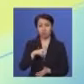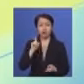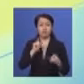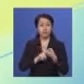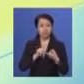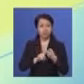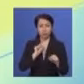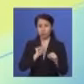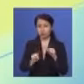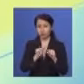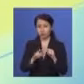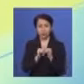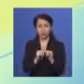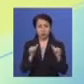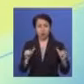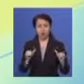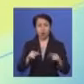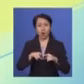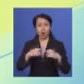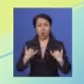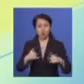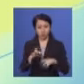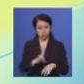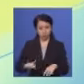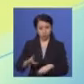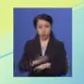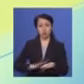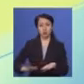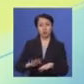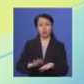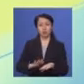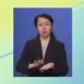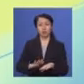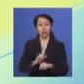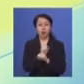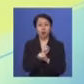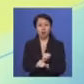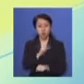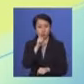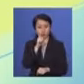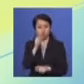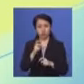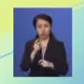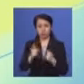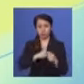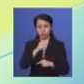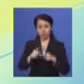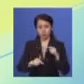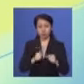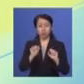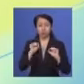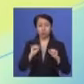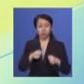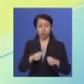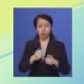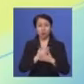Вирус молниеносно распространился уже и на другие регионы страны. Удержится ли птичий бизнес на плаву и удастся ли предотвратить рост